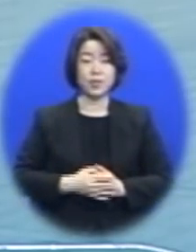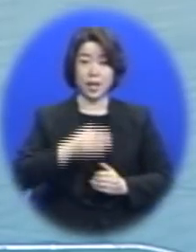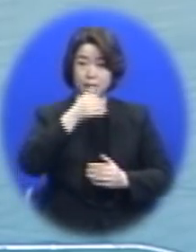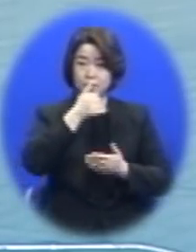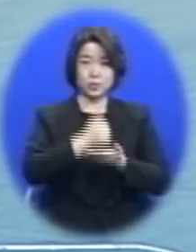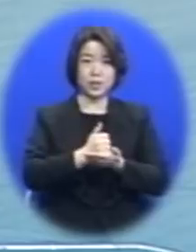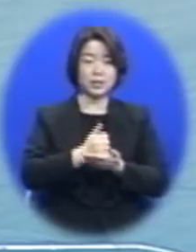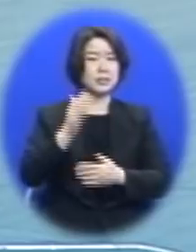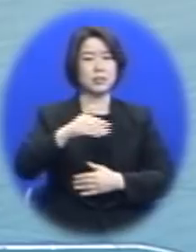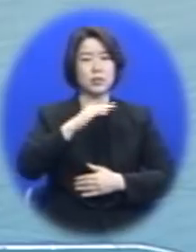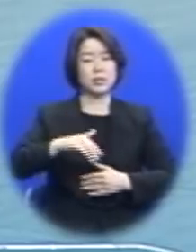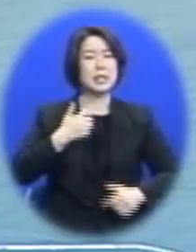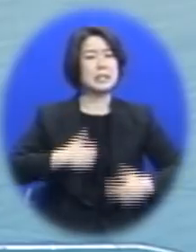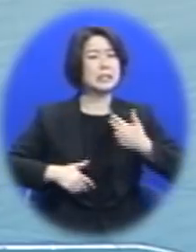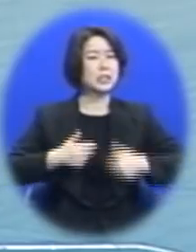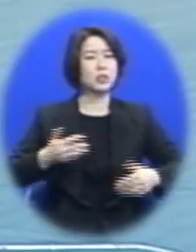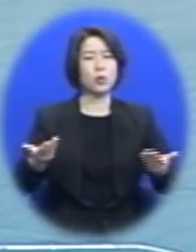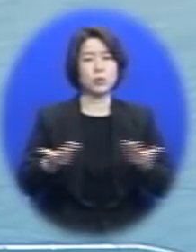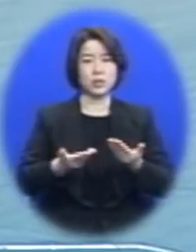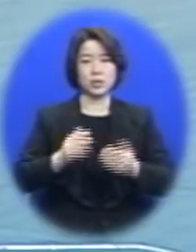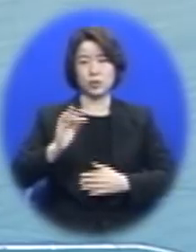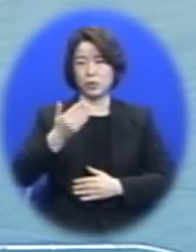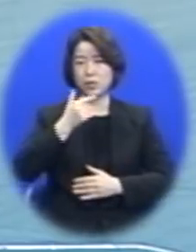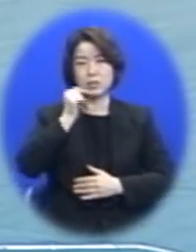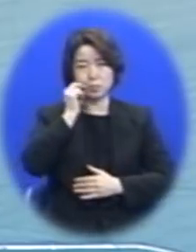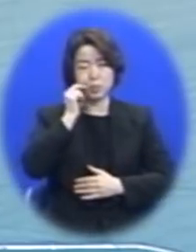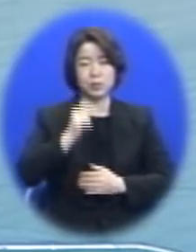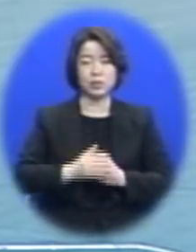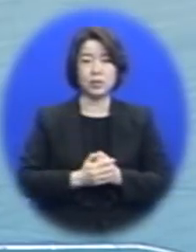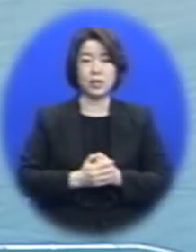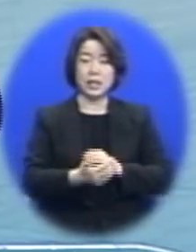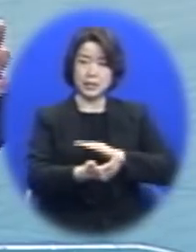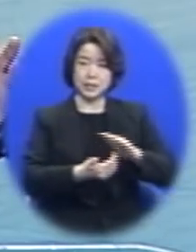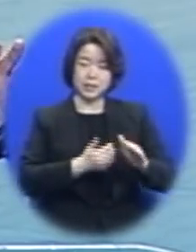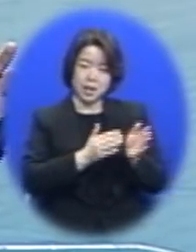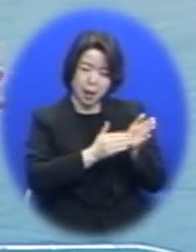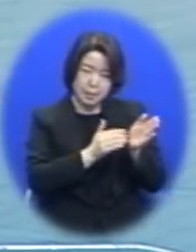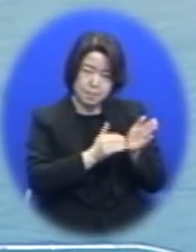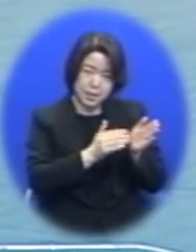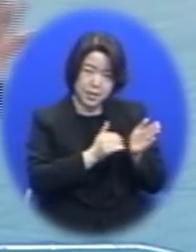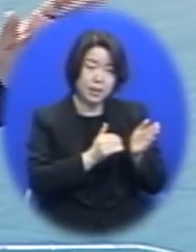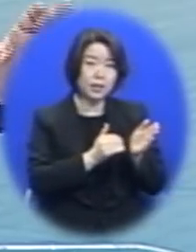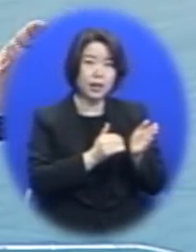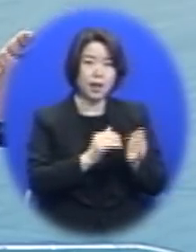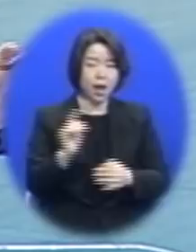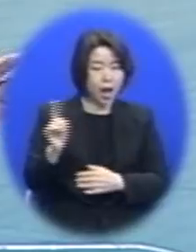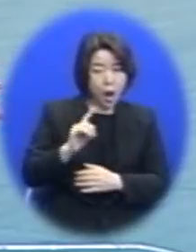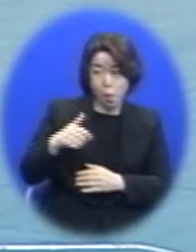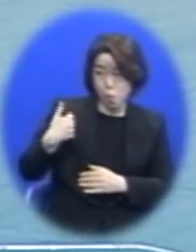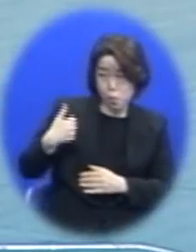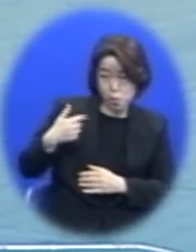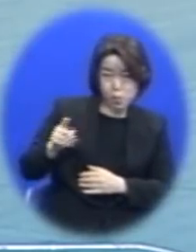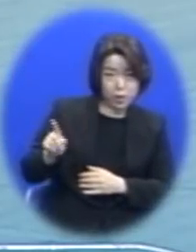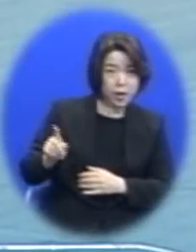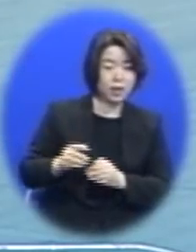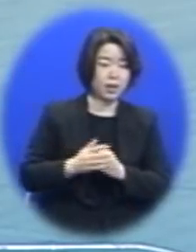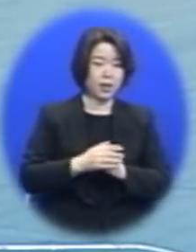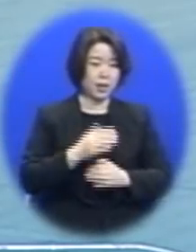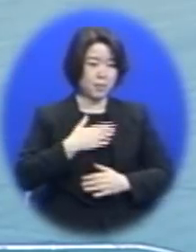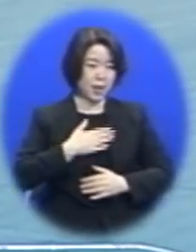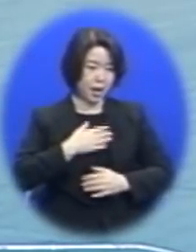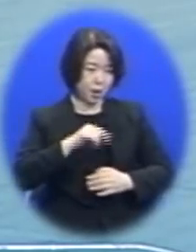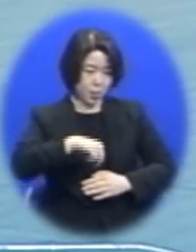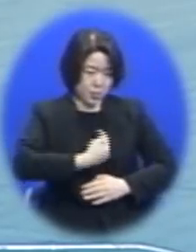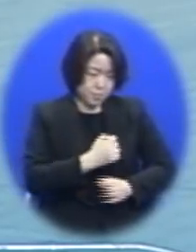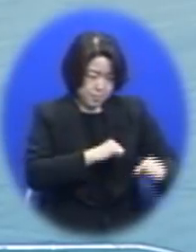죄는 절대로 즐거운 일이 되지 못합니다 그전에는 음 밀 하게 아무도 모르게 그렇게 짓는